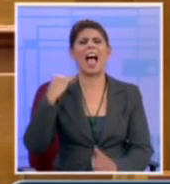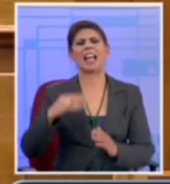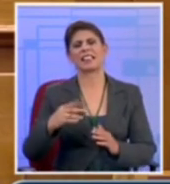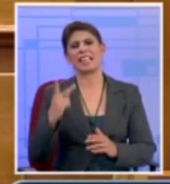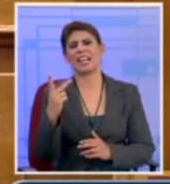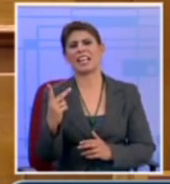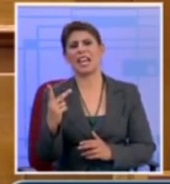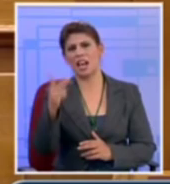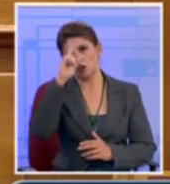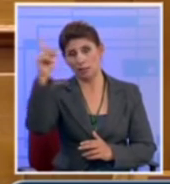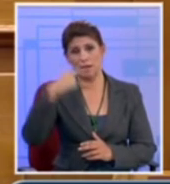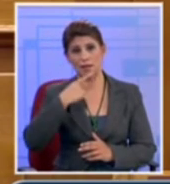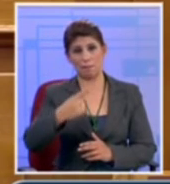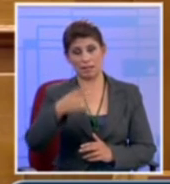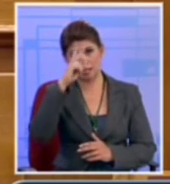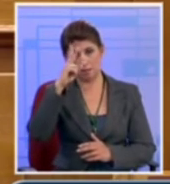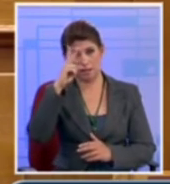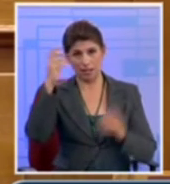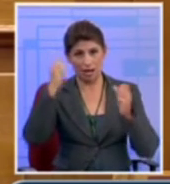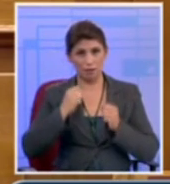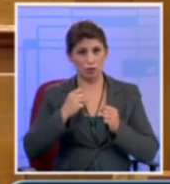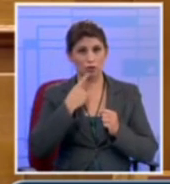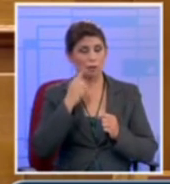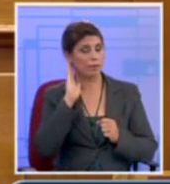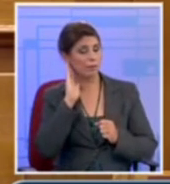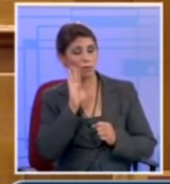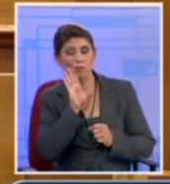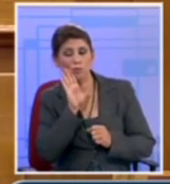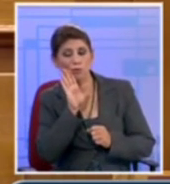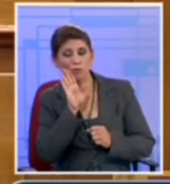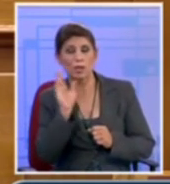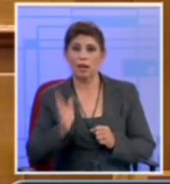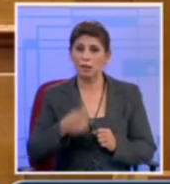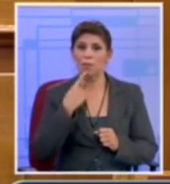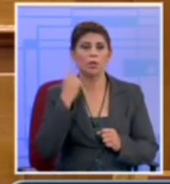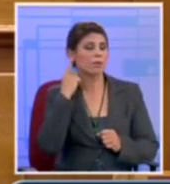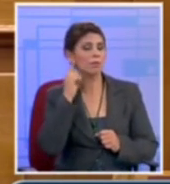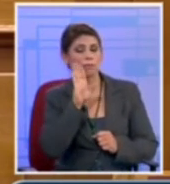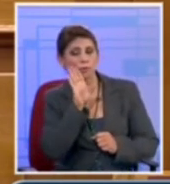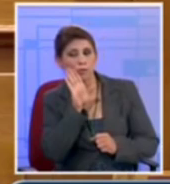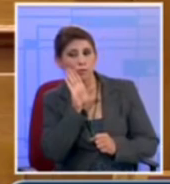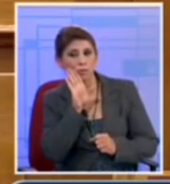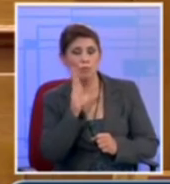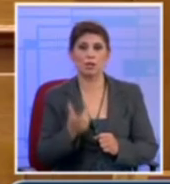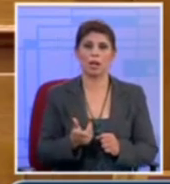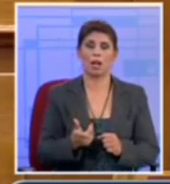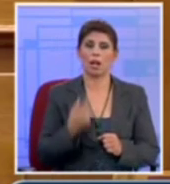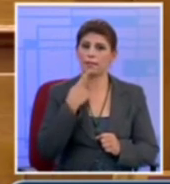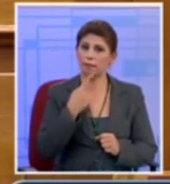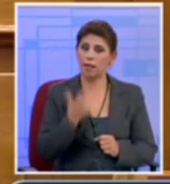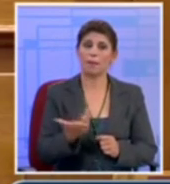για τις γερμανικές αποζημιώσεις, του το είπατε στο αυτί. Γιατί μπορείτε να του μιλάτε στο αυτί. Αλλά όταν ήρθε η ώρα της